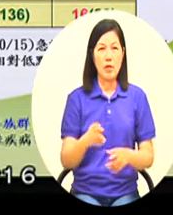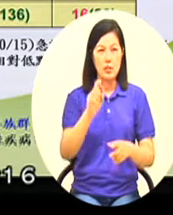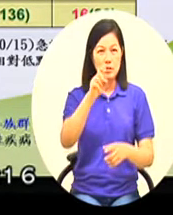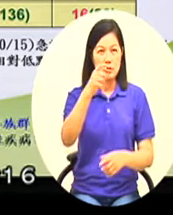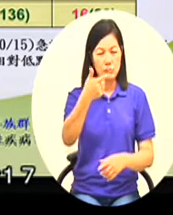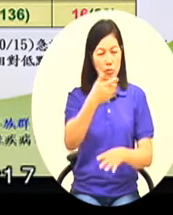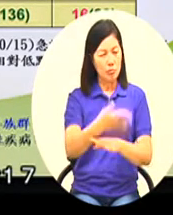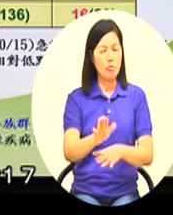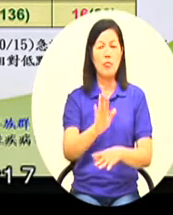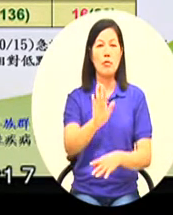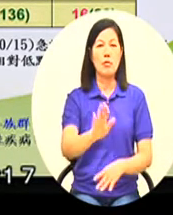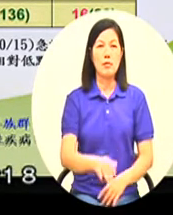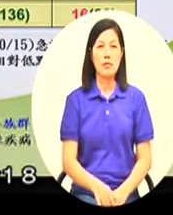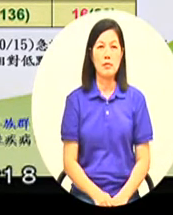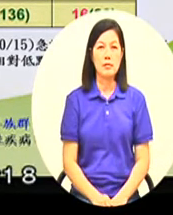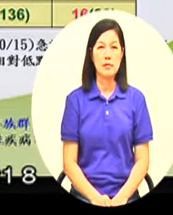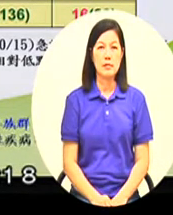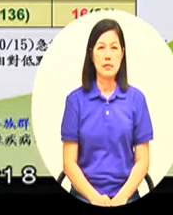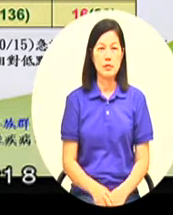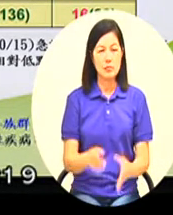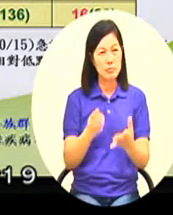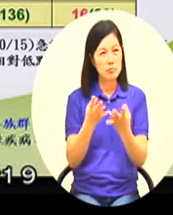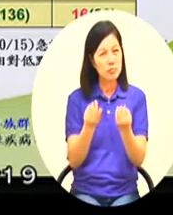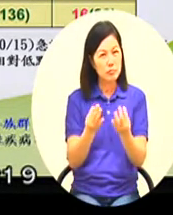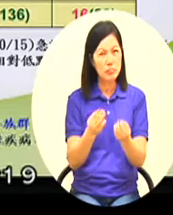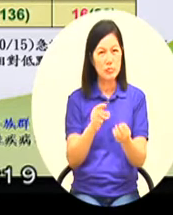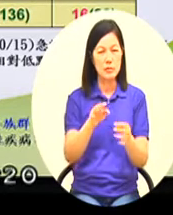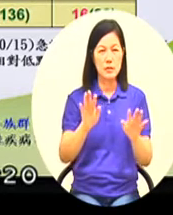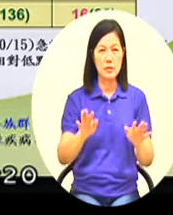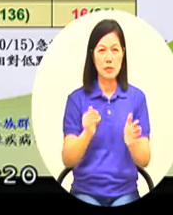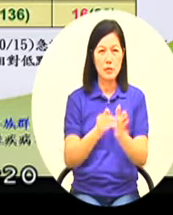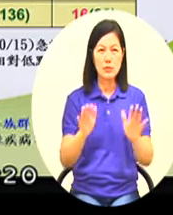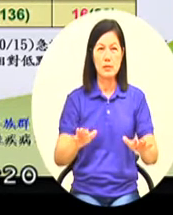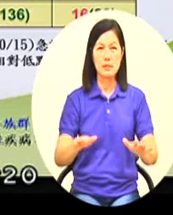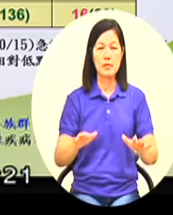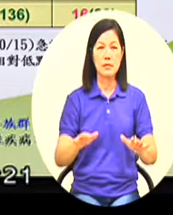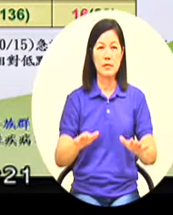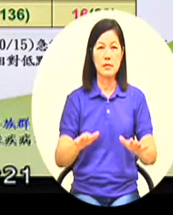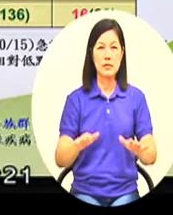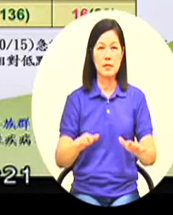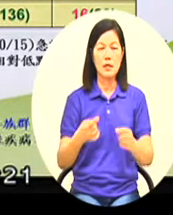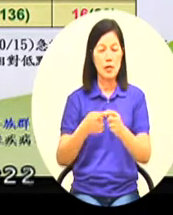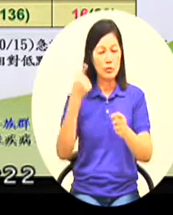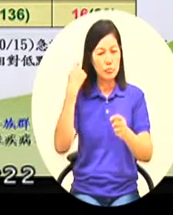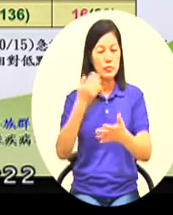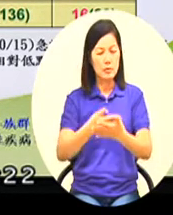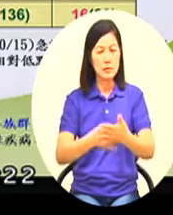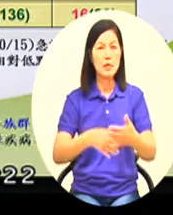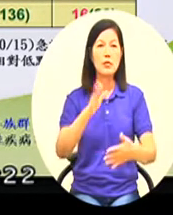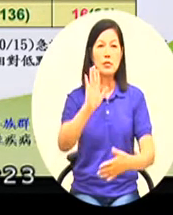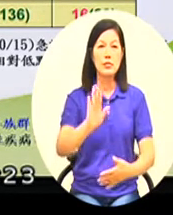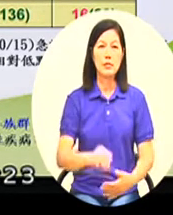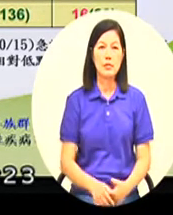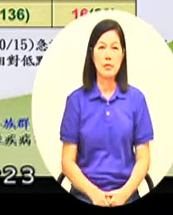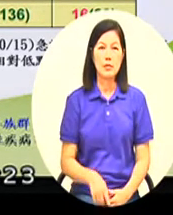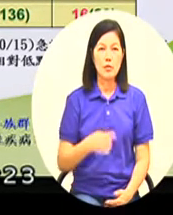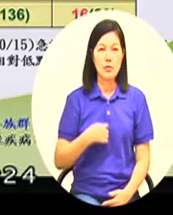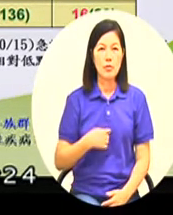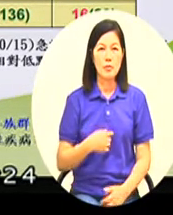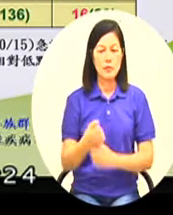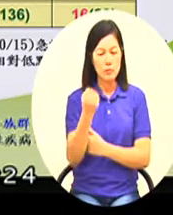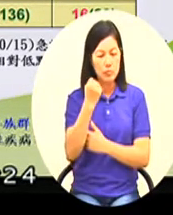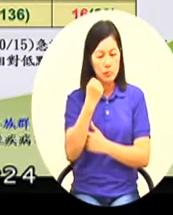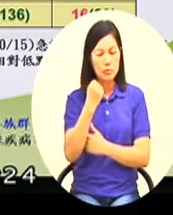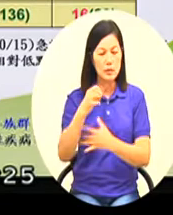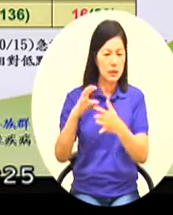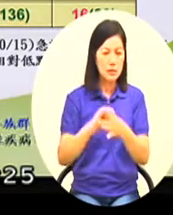死亡。那这个数字在目前为止均较去年为低，那这个是一个我们仍然需要去努力防治的